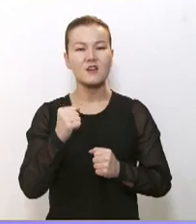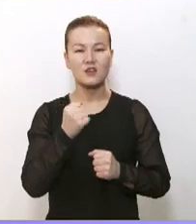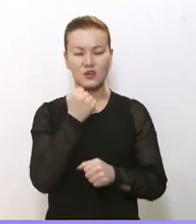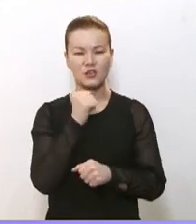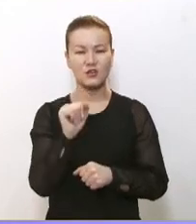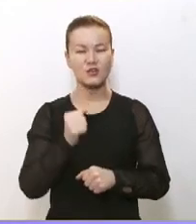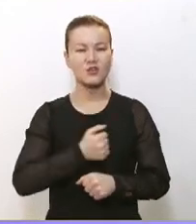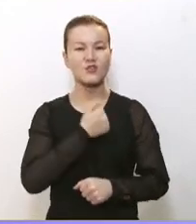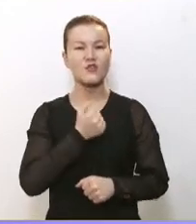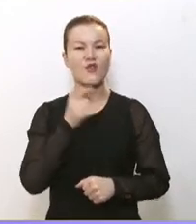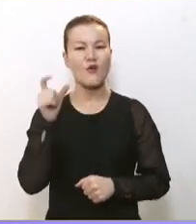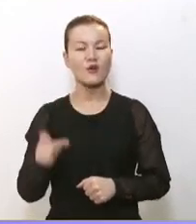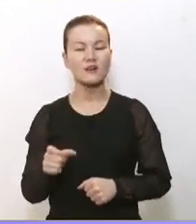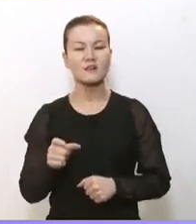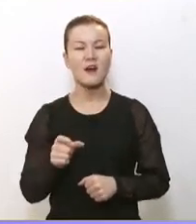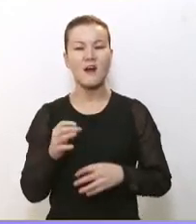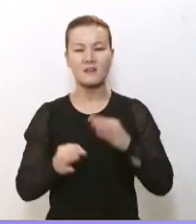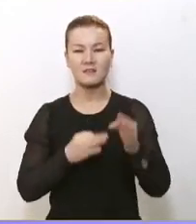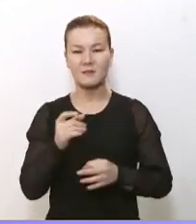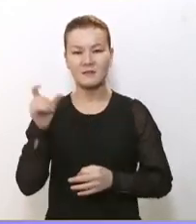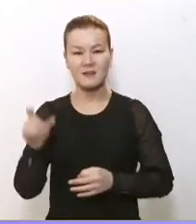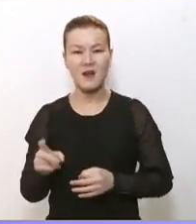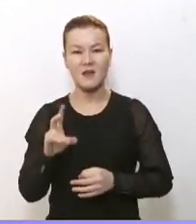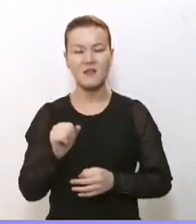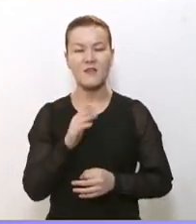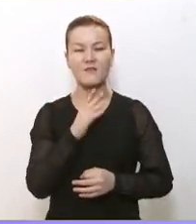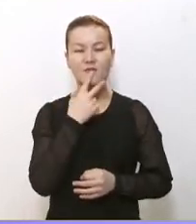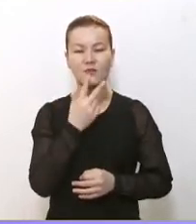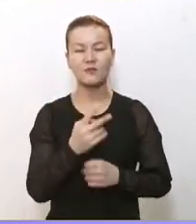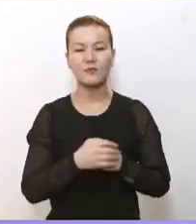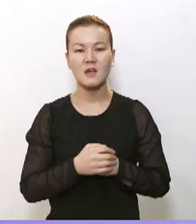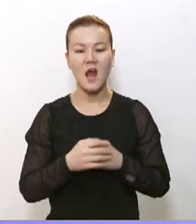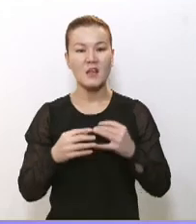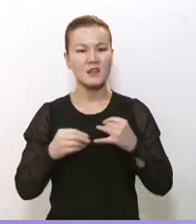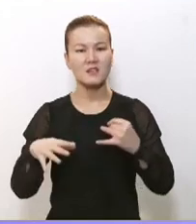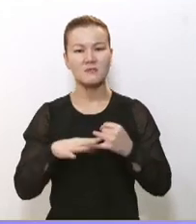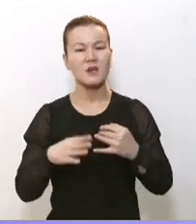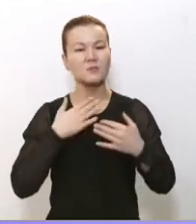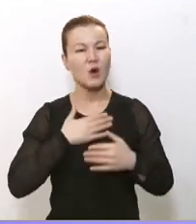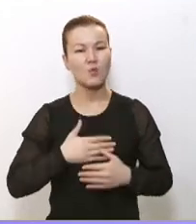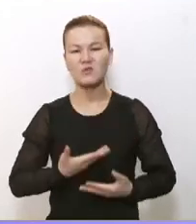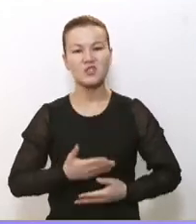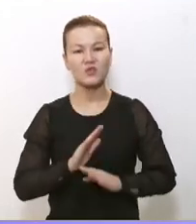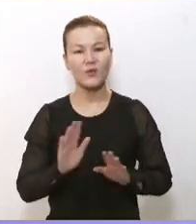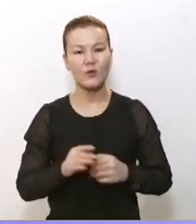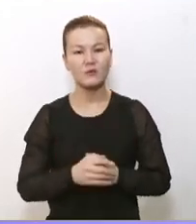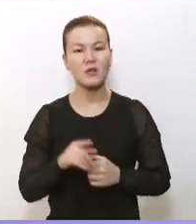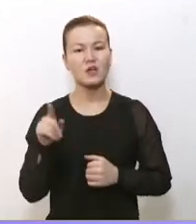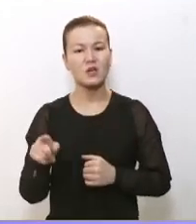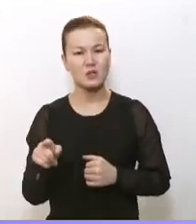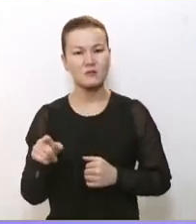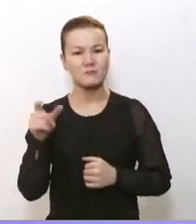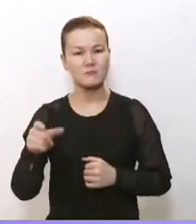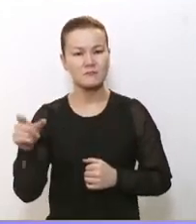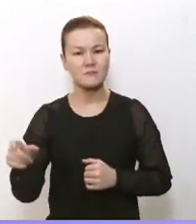герои-космонавты на виду. Им на Земле спокойно не живется, их почему-то